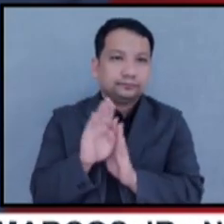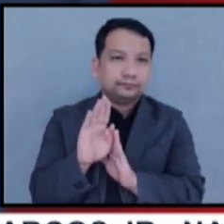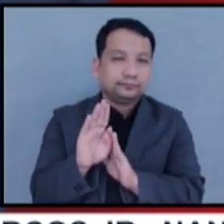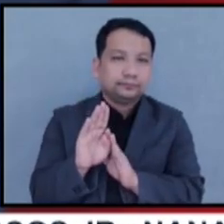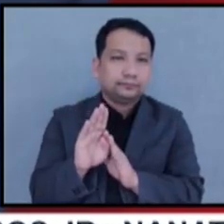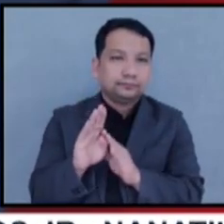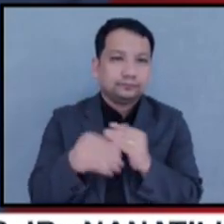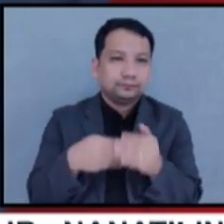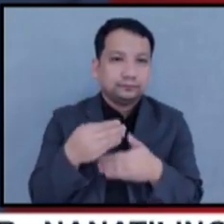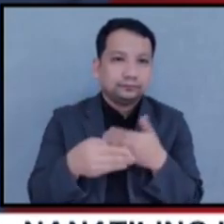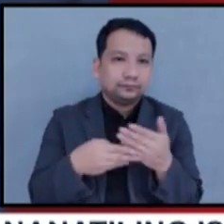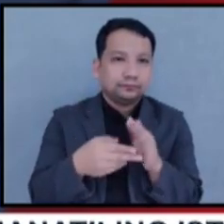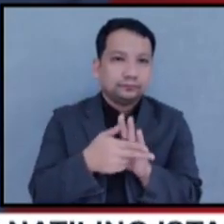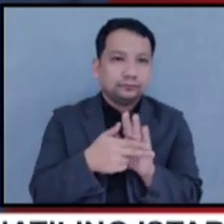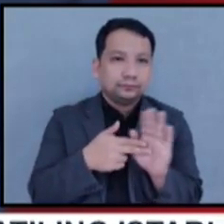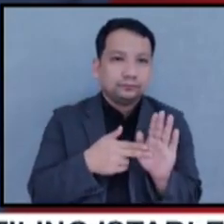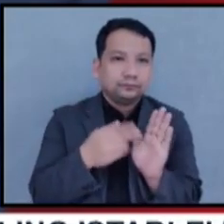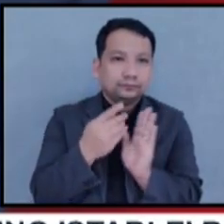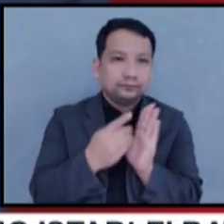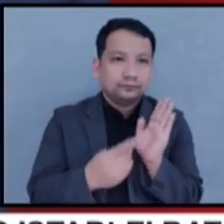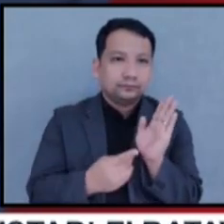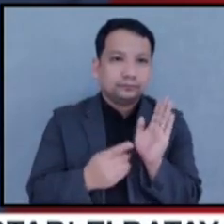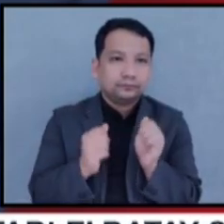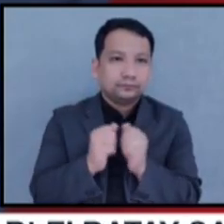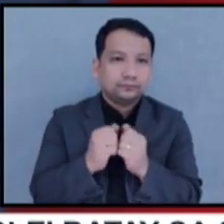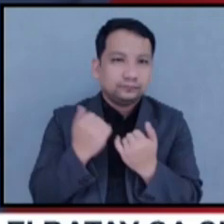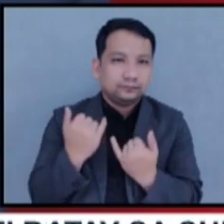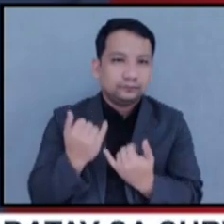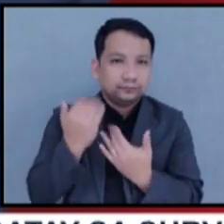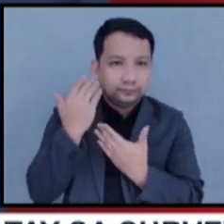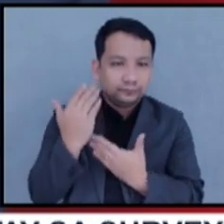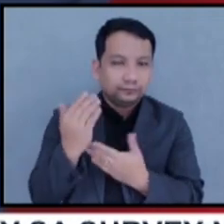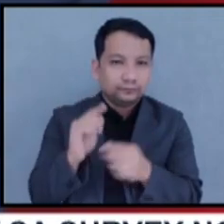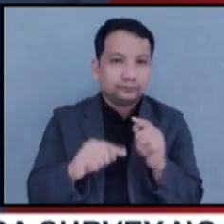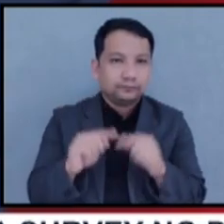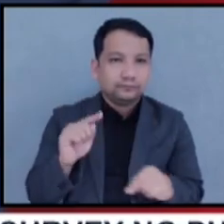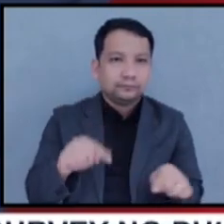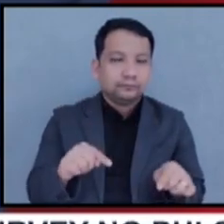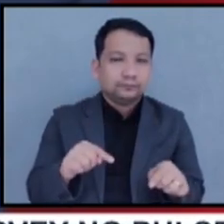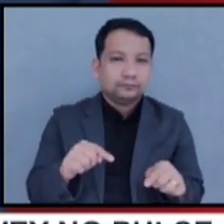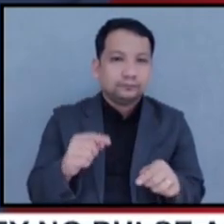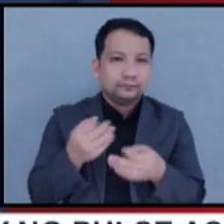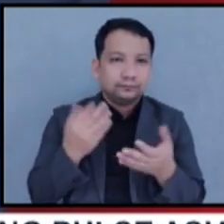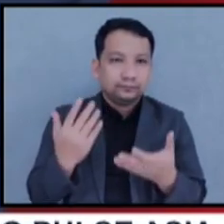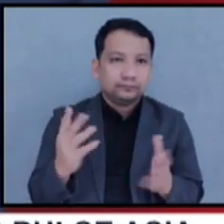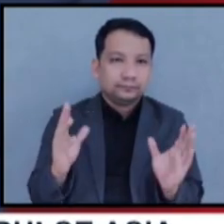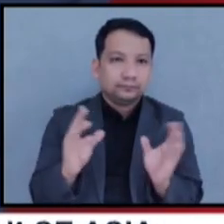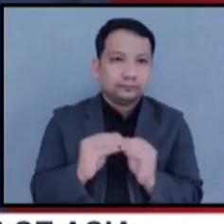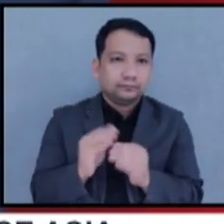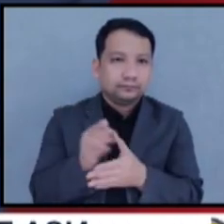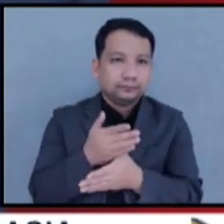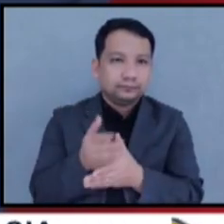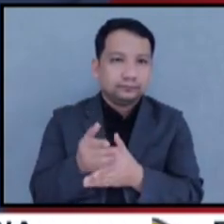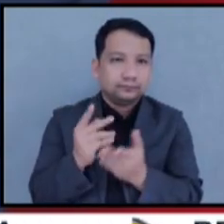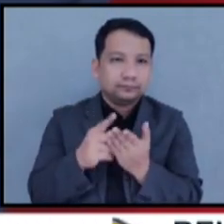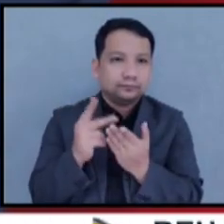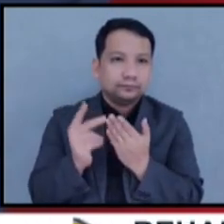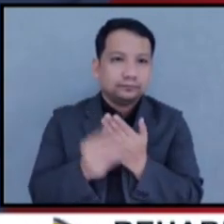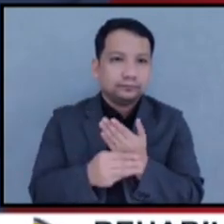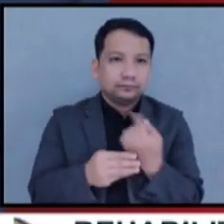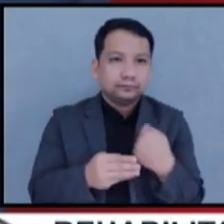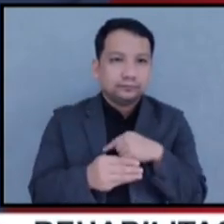development, packaging, label designs. And then we have also the Shared Service Facility Program, na kung saan ito po ay